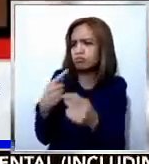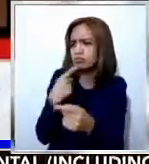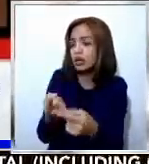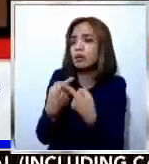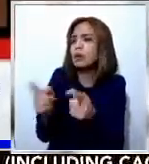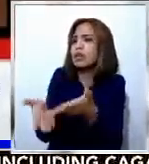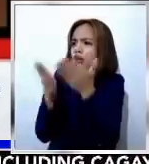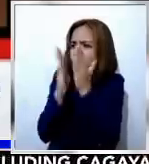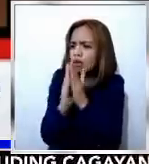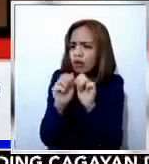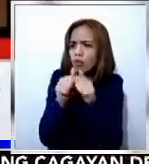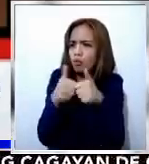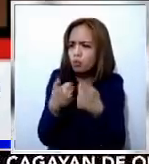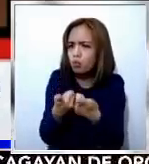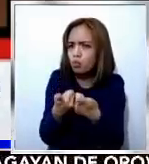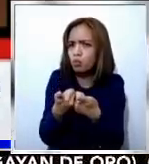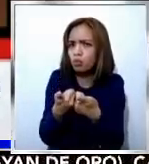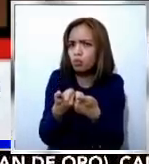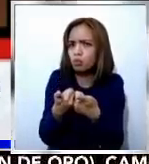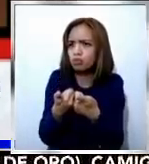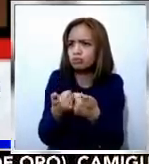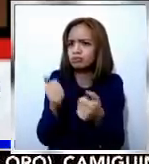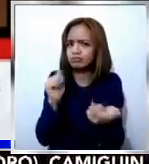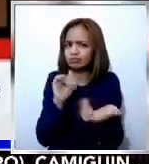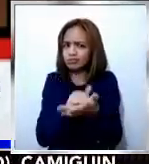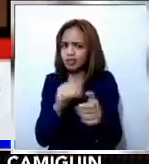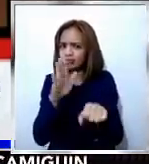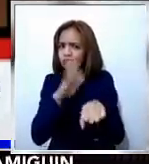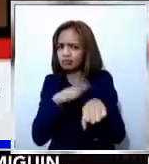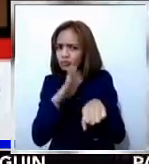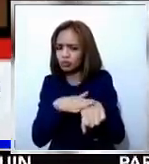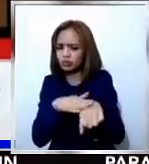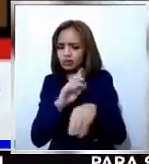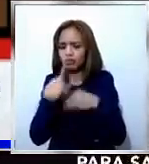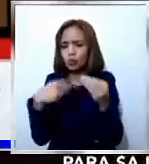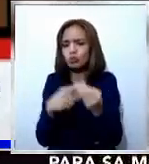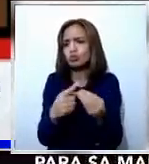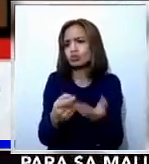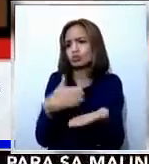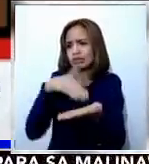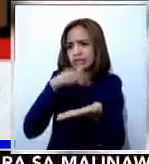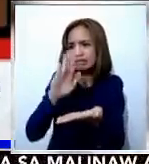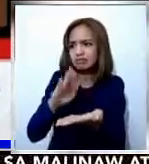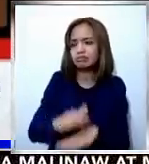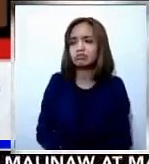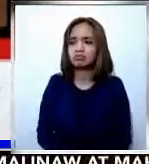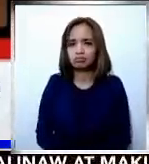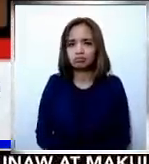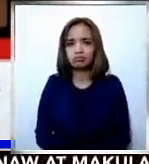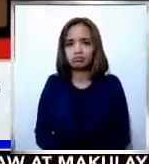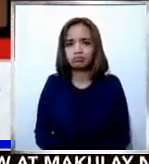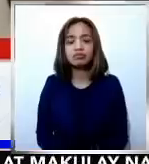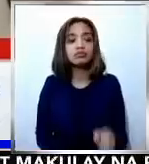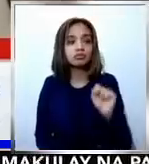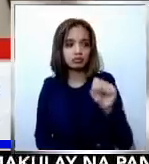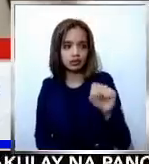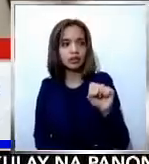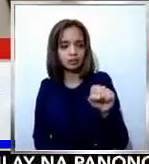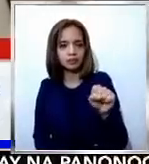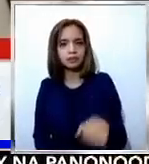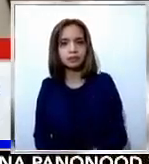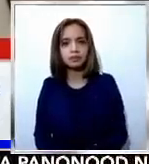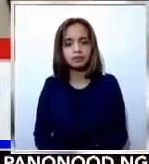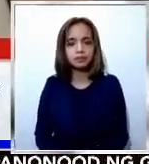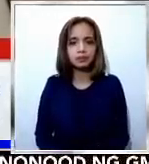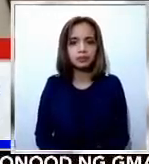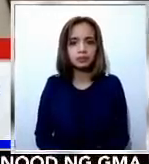this as a red flag of overpricing and therefore should be examined closely. Yes, should be examined closely. Ayaw